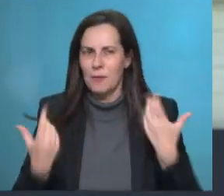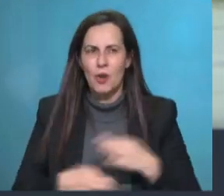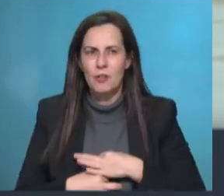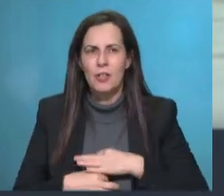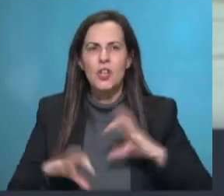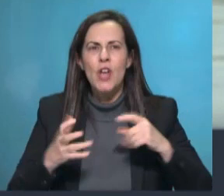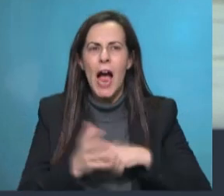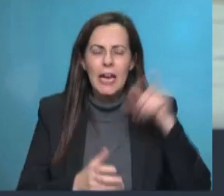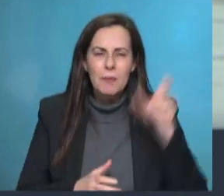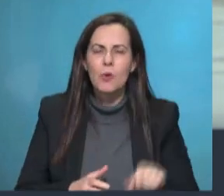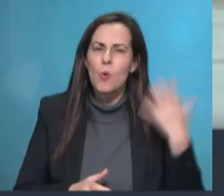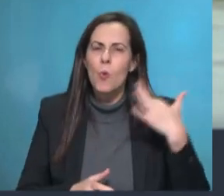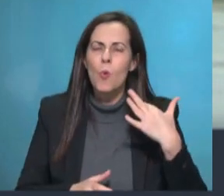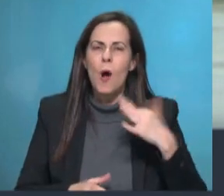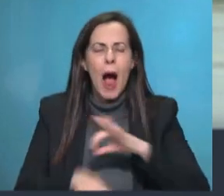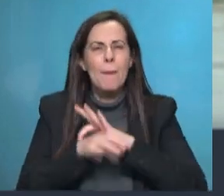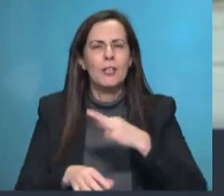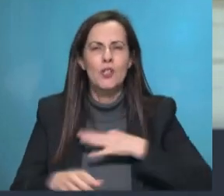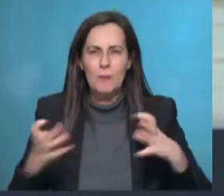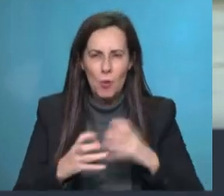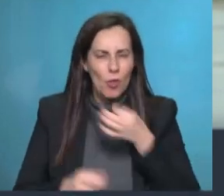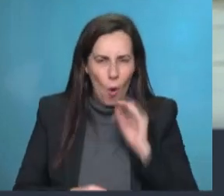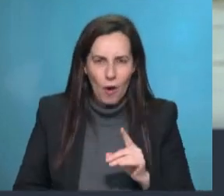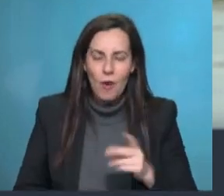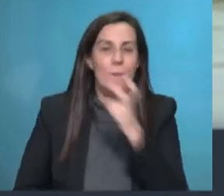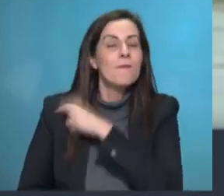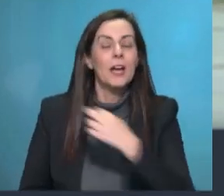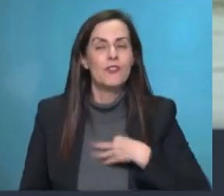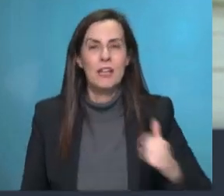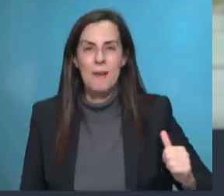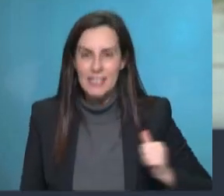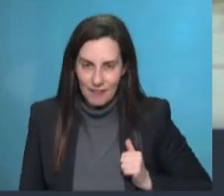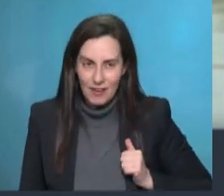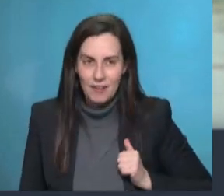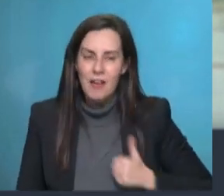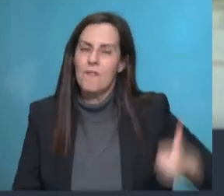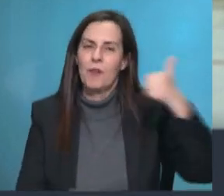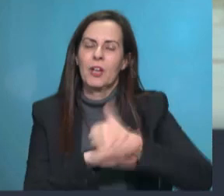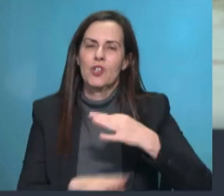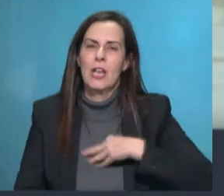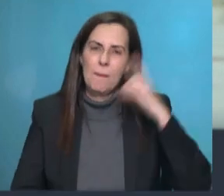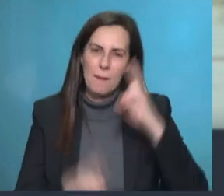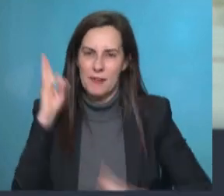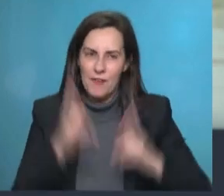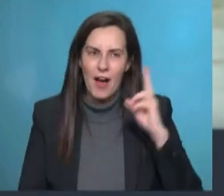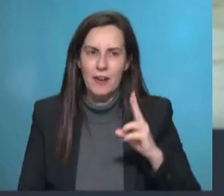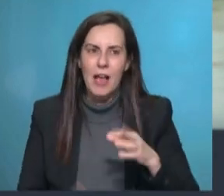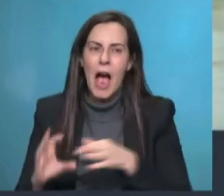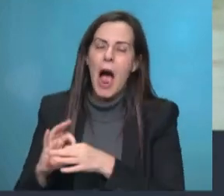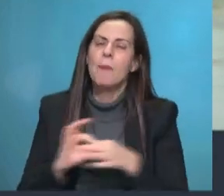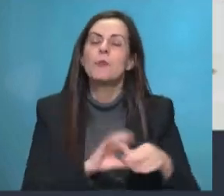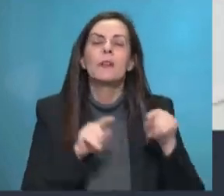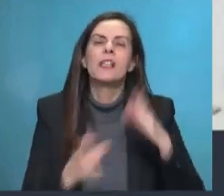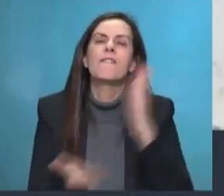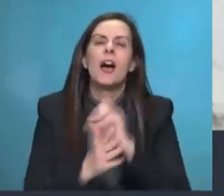שהקיבוץ הוא המדריך שלי בתנועה ה המפקד שלי בצבא ו המנהל שלי במפעל המשפט הזה שייך